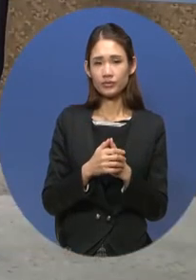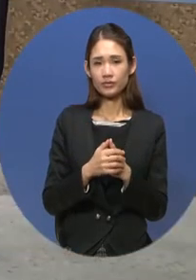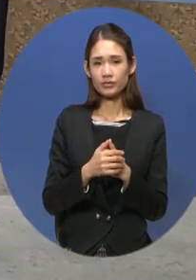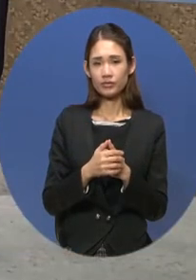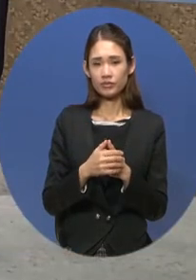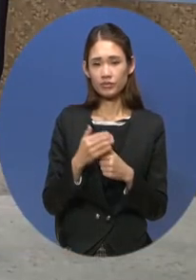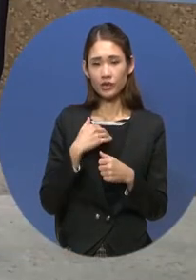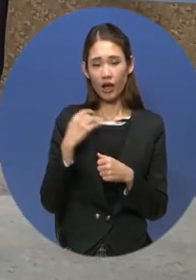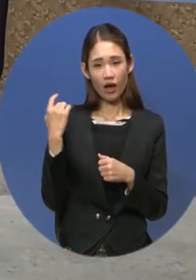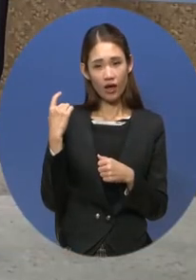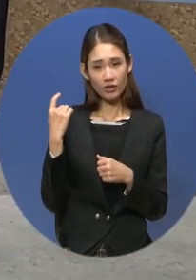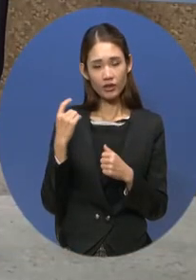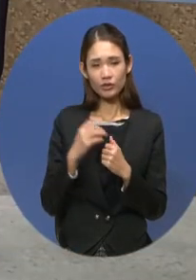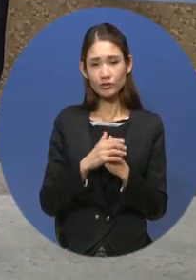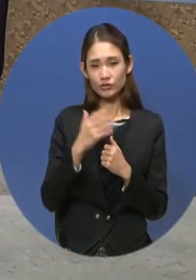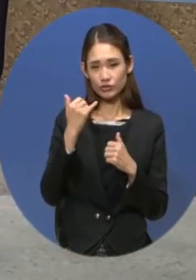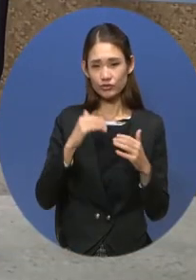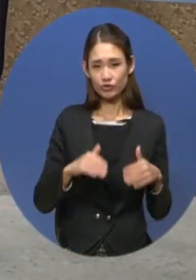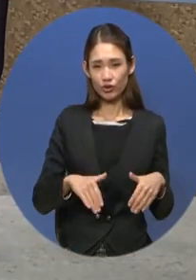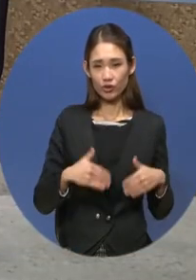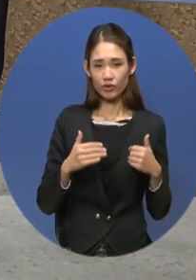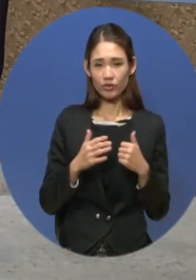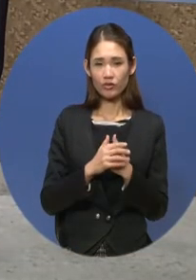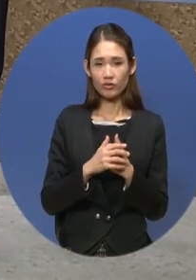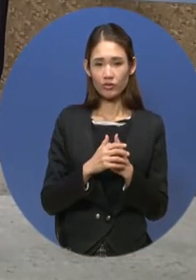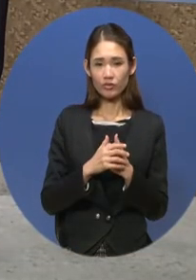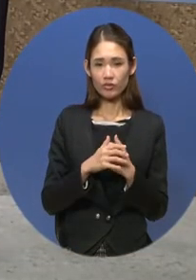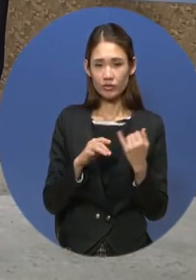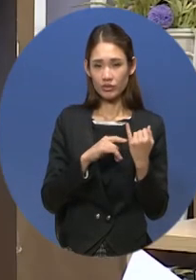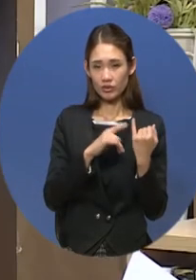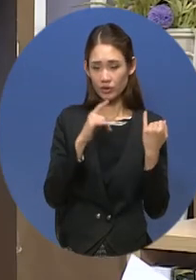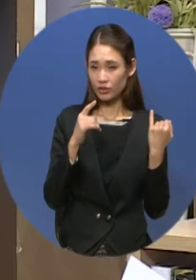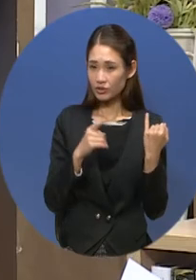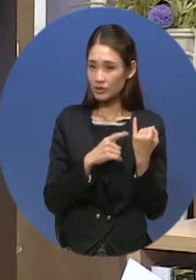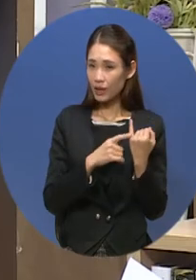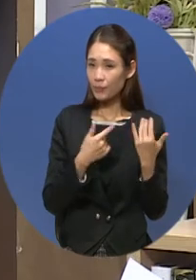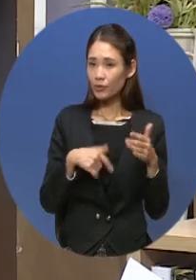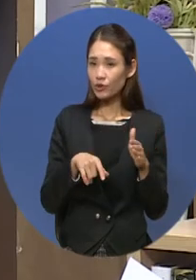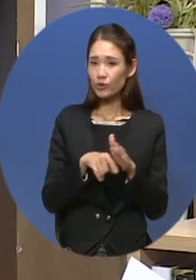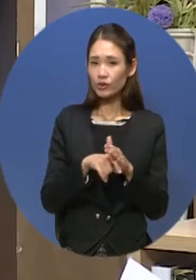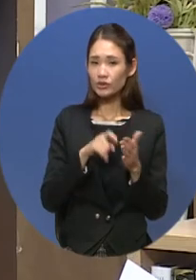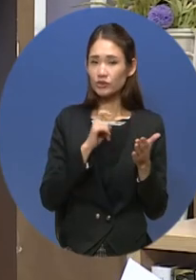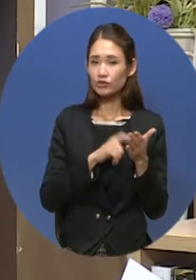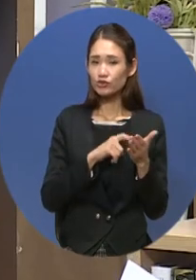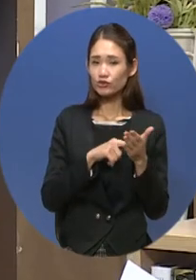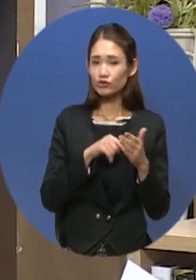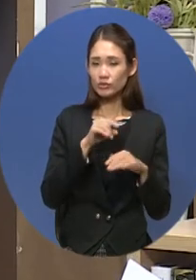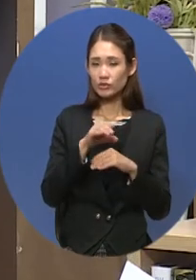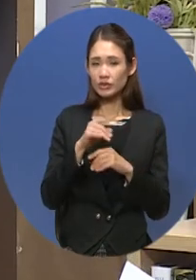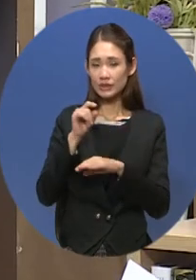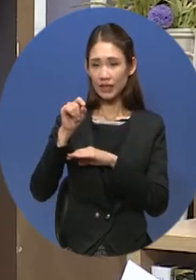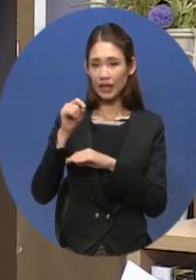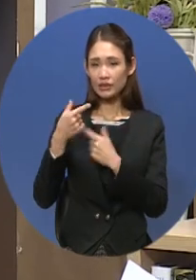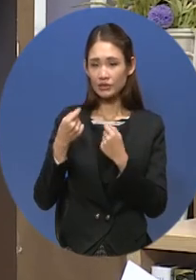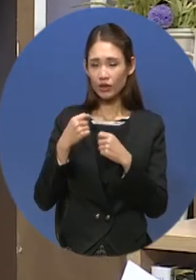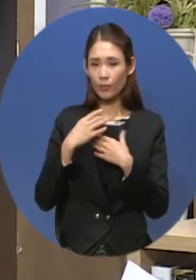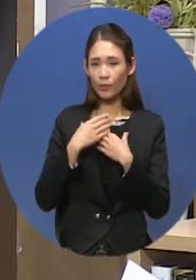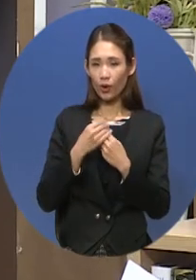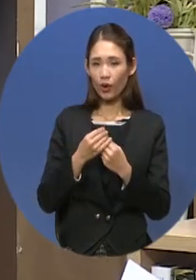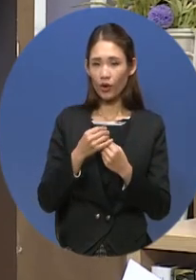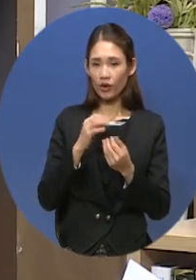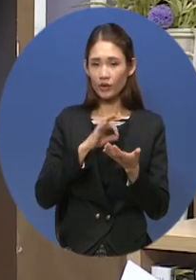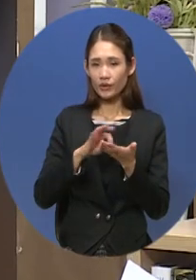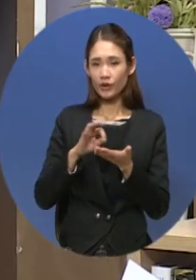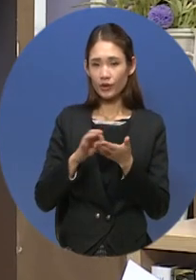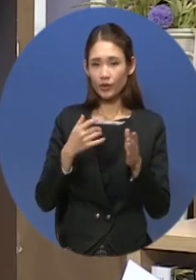제가 듣기로는 이 충청남도에서 임산부를 위해서 구급차를 택시처럼 네네. 편하게 이용할 수 그렇죠. 있도록 하는 그런